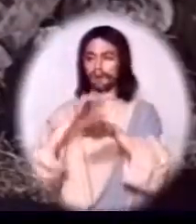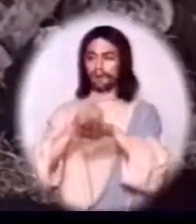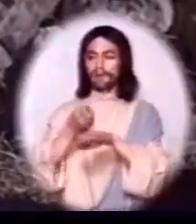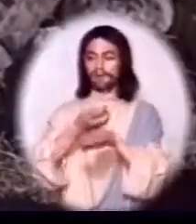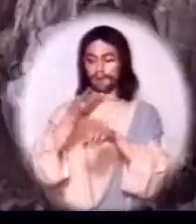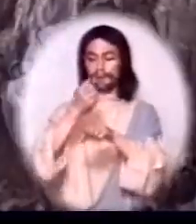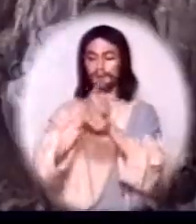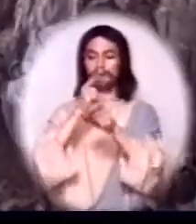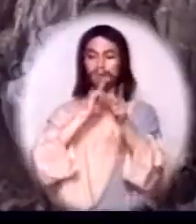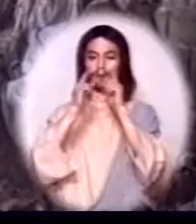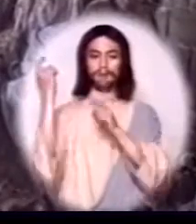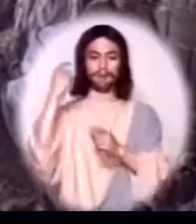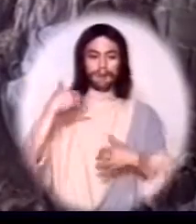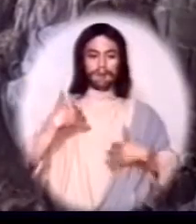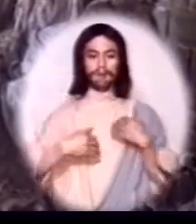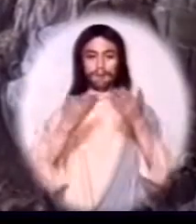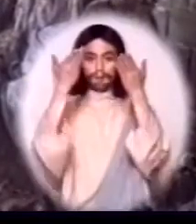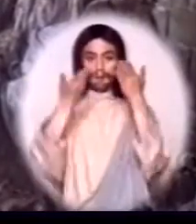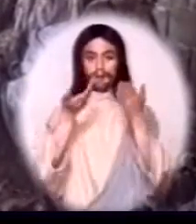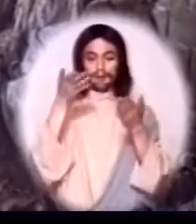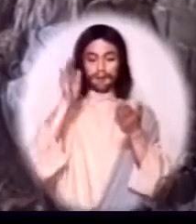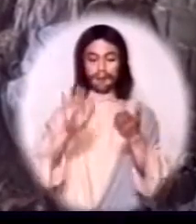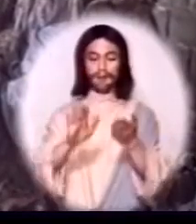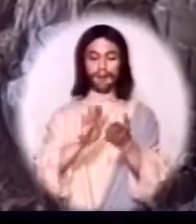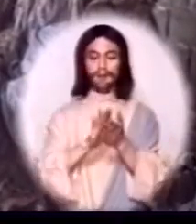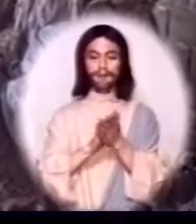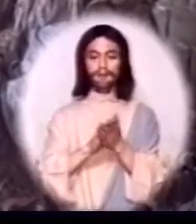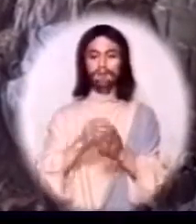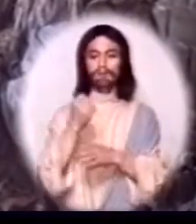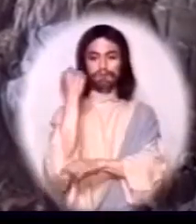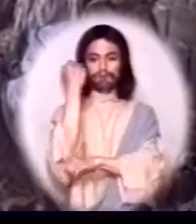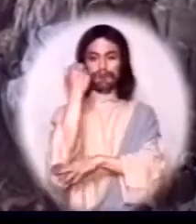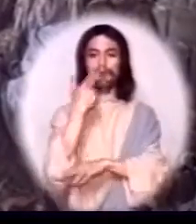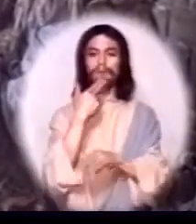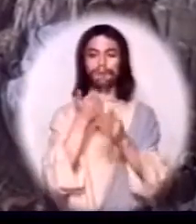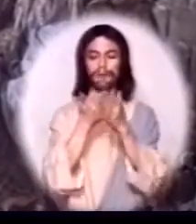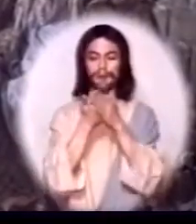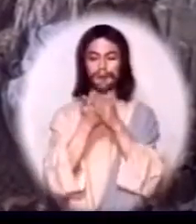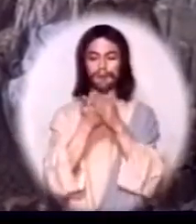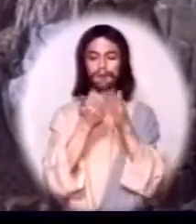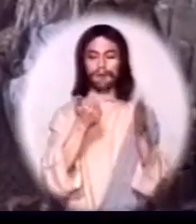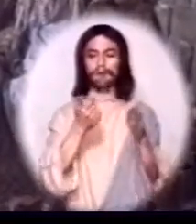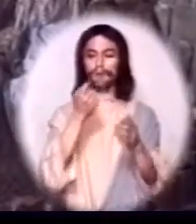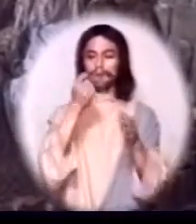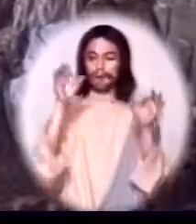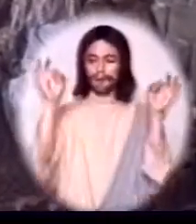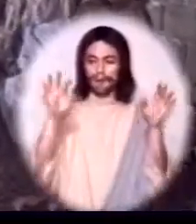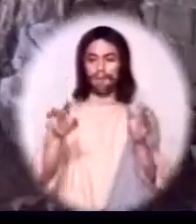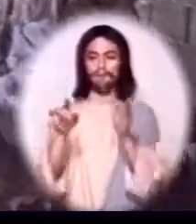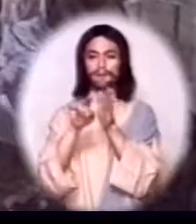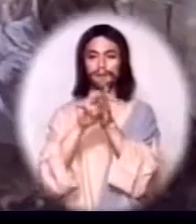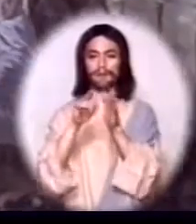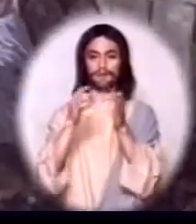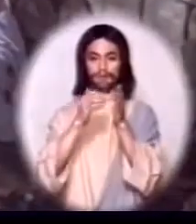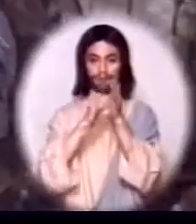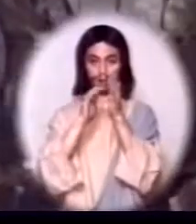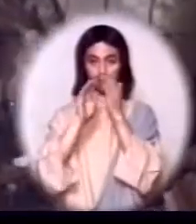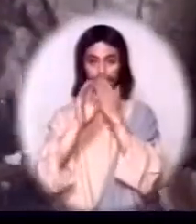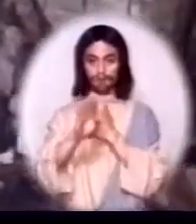자갈밭에 뿌리운 씨는 말씀을 듣고 기쁘게 받아들이나 뿌리가 없어 잠시 동안